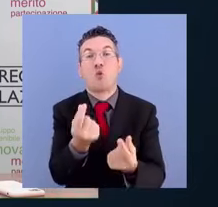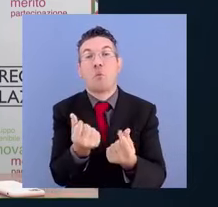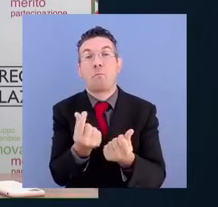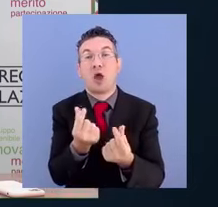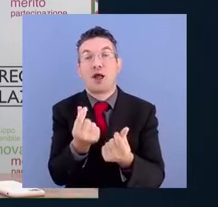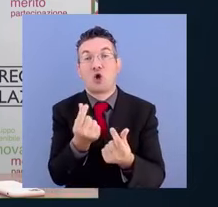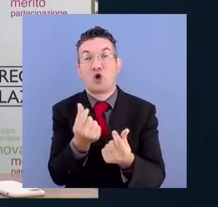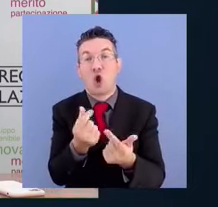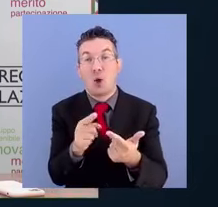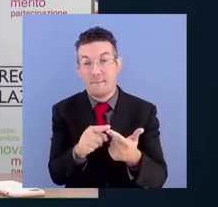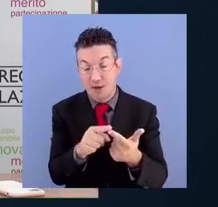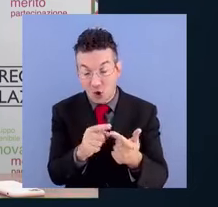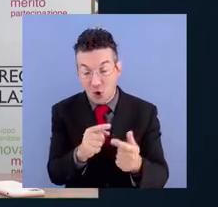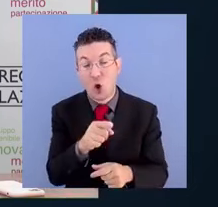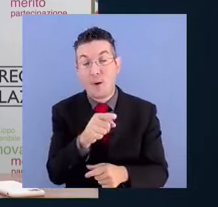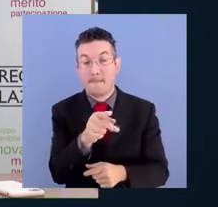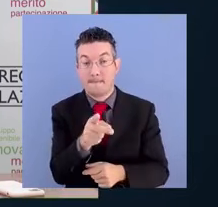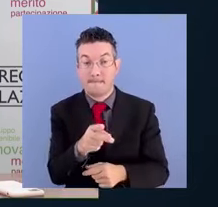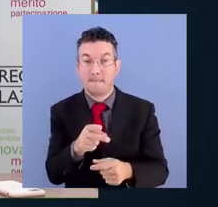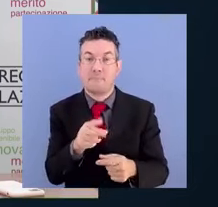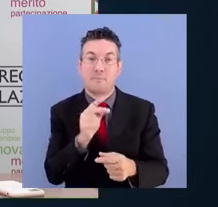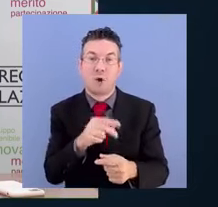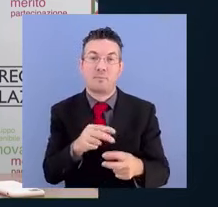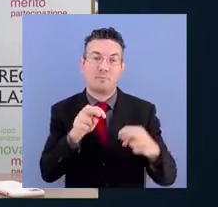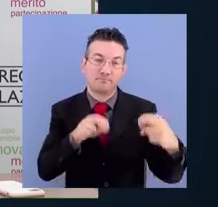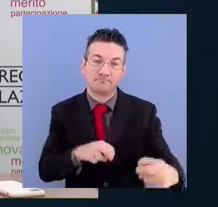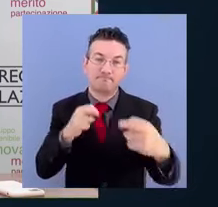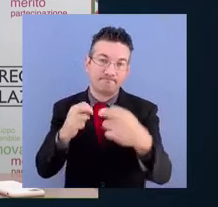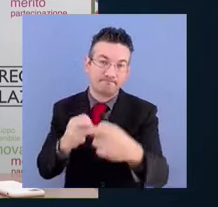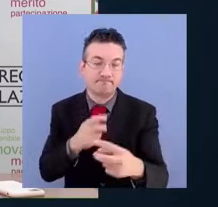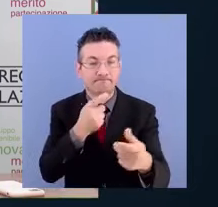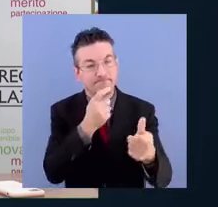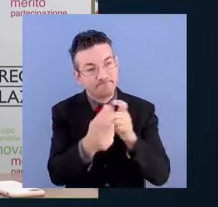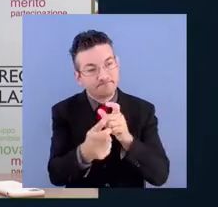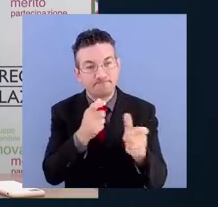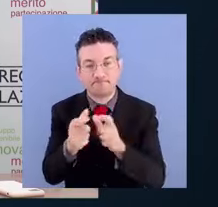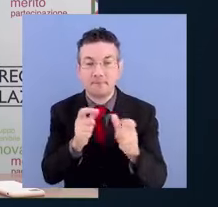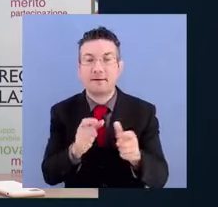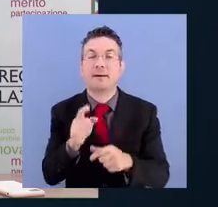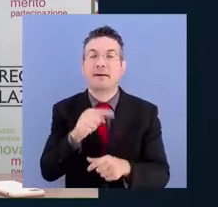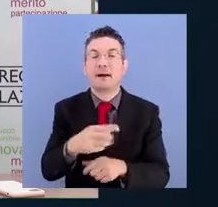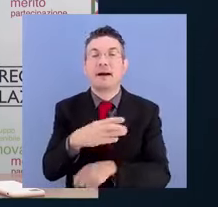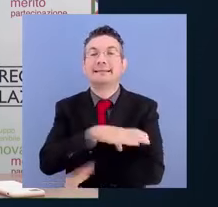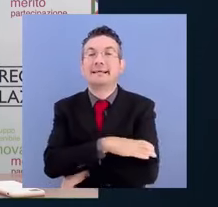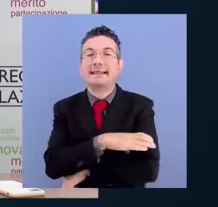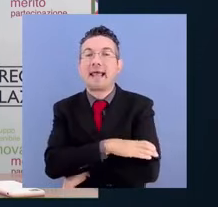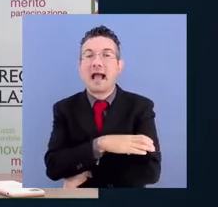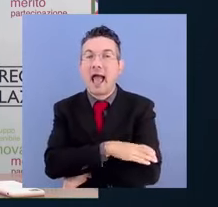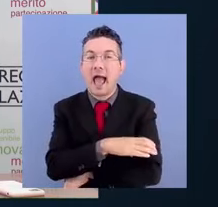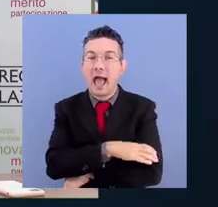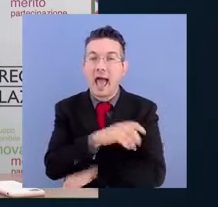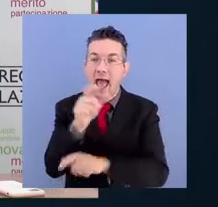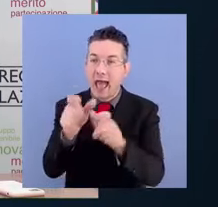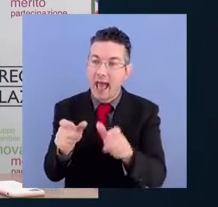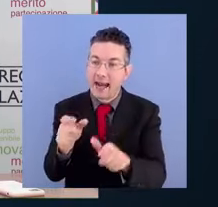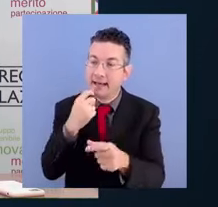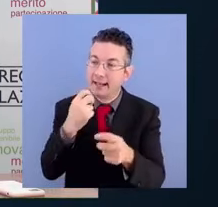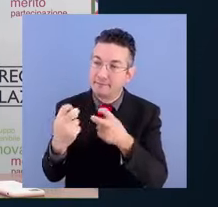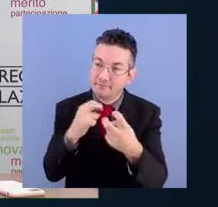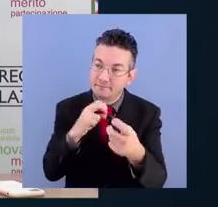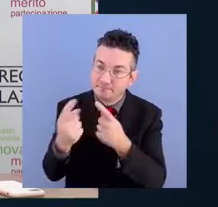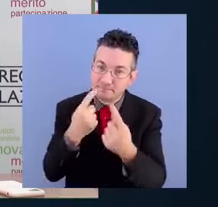abbiamo affatto un tavolo proprio anche con tutte le parti sindacali proprio mettendo al centro